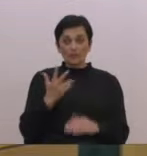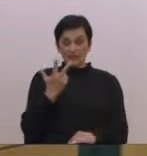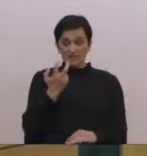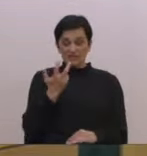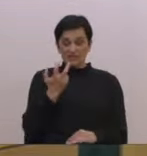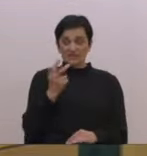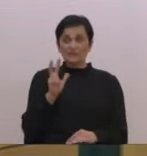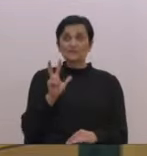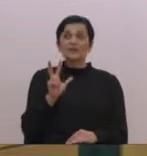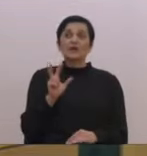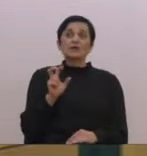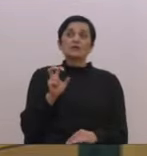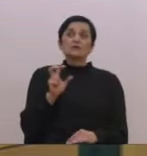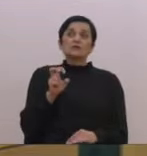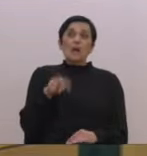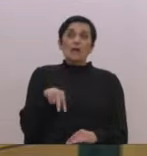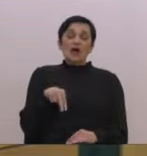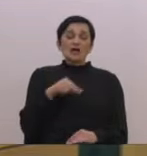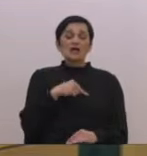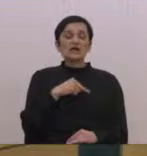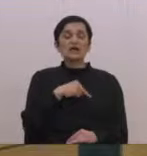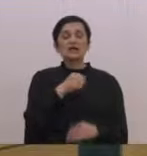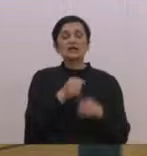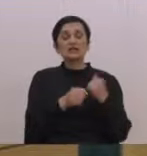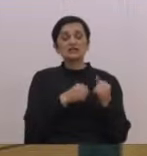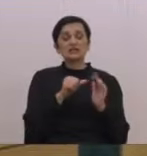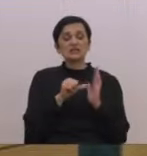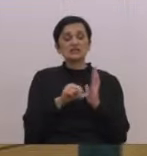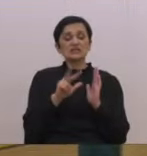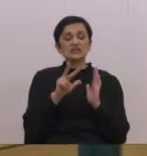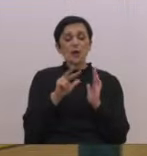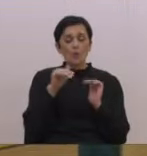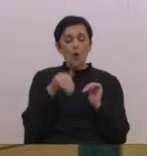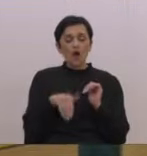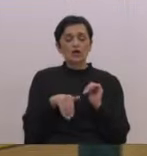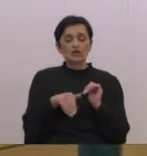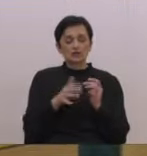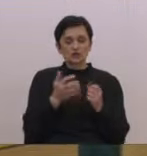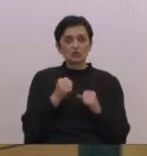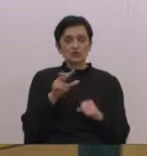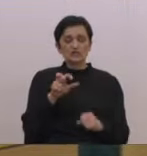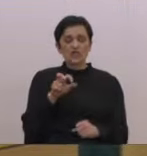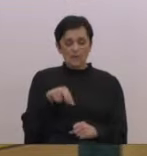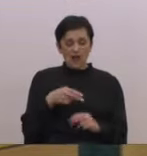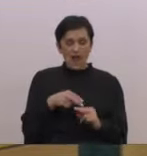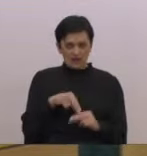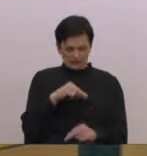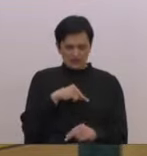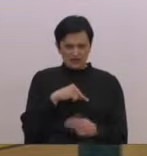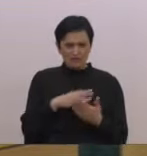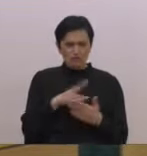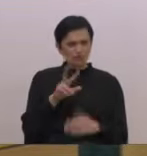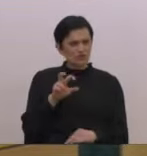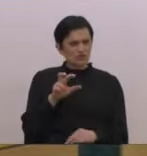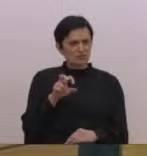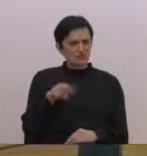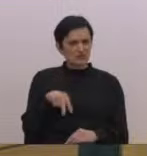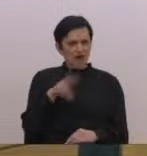ლარიანი დასაქმება, 63000 ადამიანი იღებს 300 ლარს. ეს სამსახურია, 300 ლარი რო აქვს